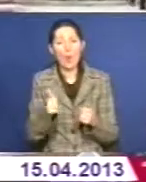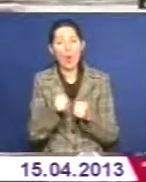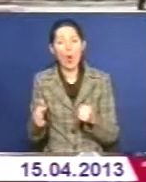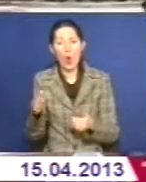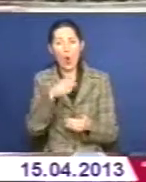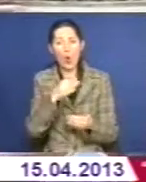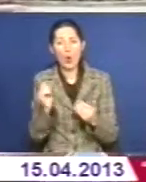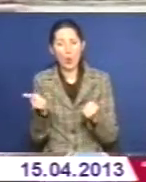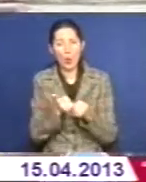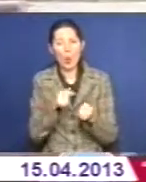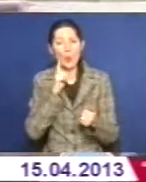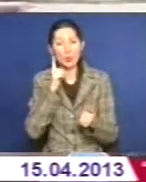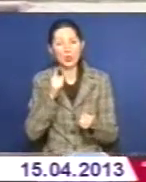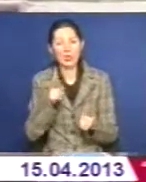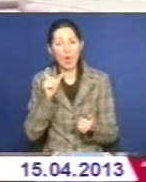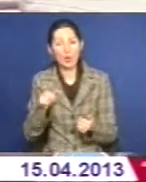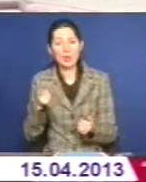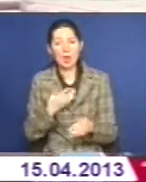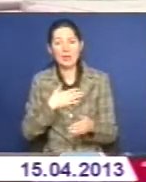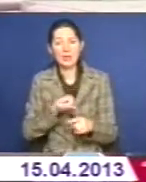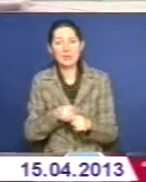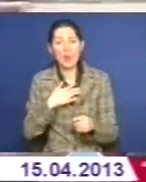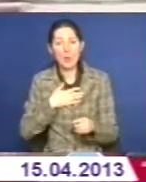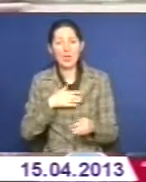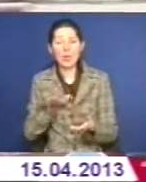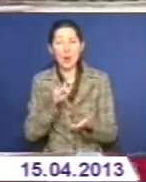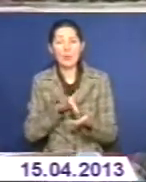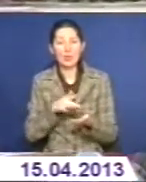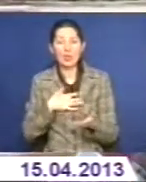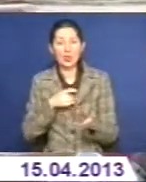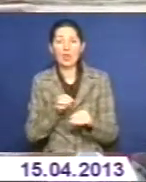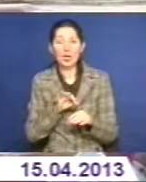люди. Ну, і то моє місто, воно мене найрідніше,